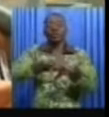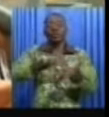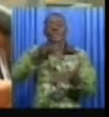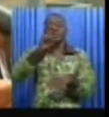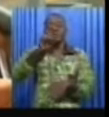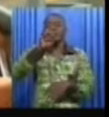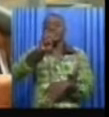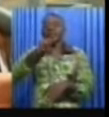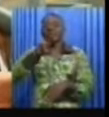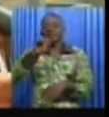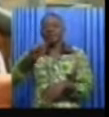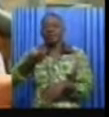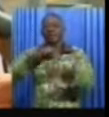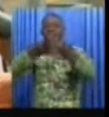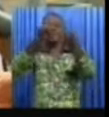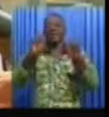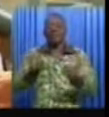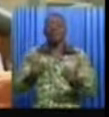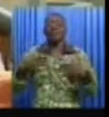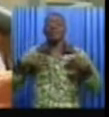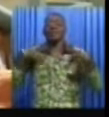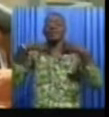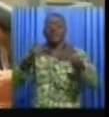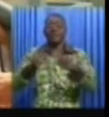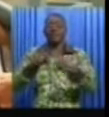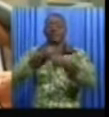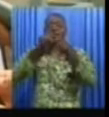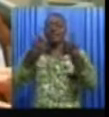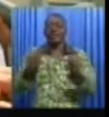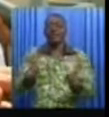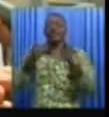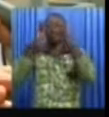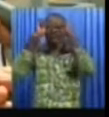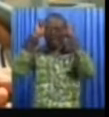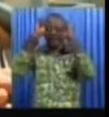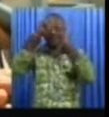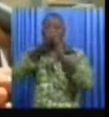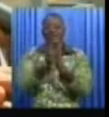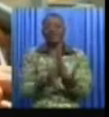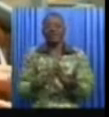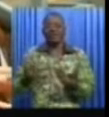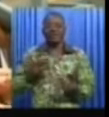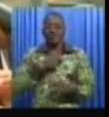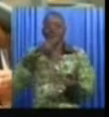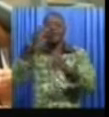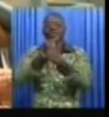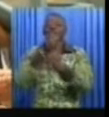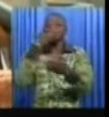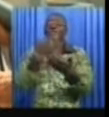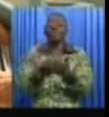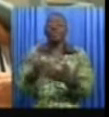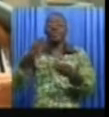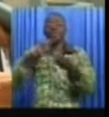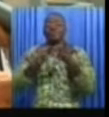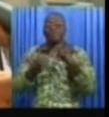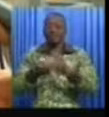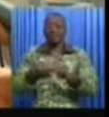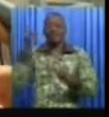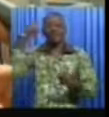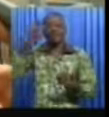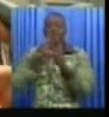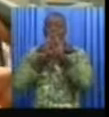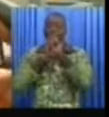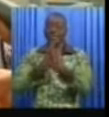été également question de la santé, question de l'éducation et nous avons pris bonne note de tout ce qui a été dit. Nous avons